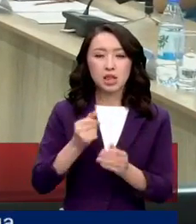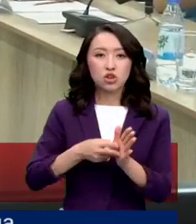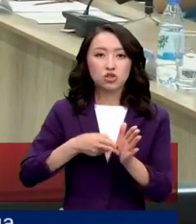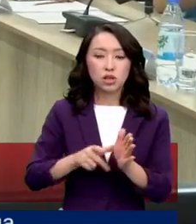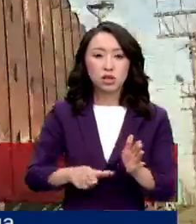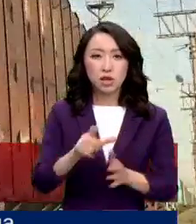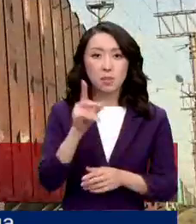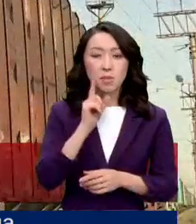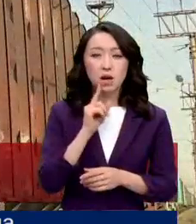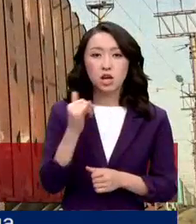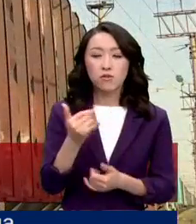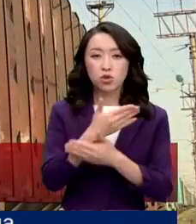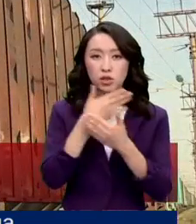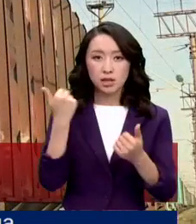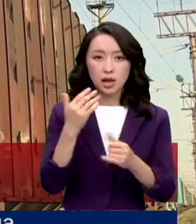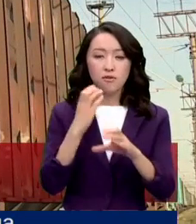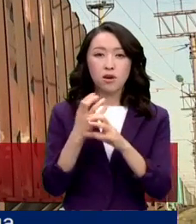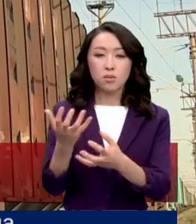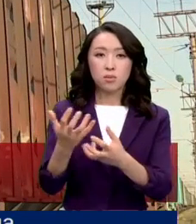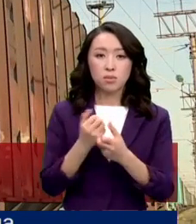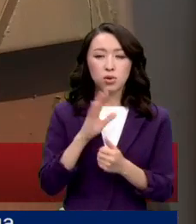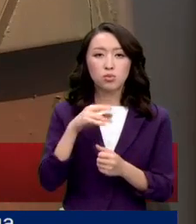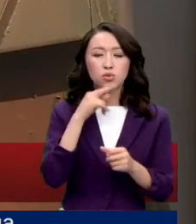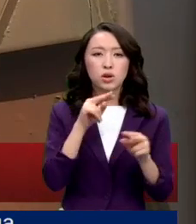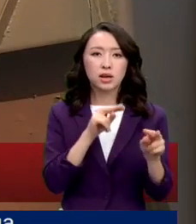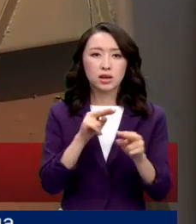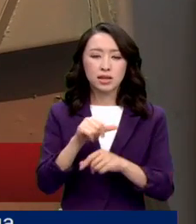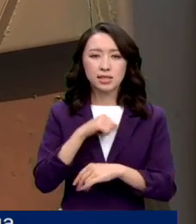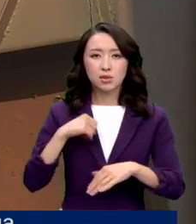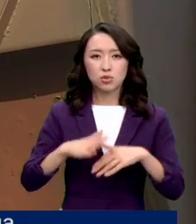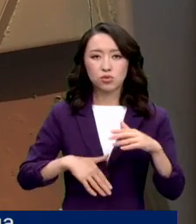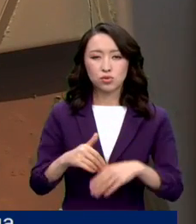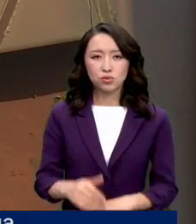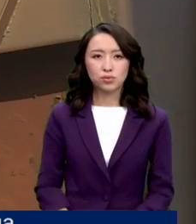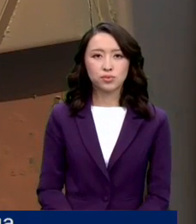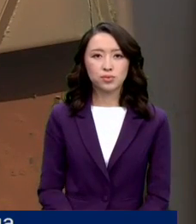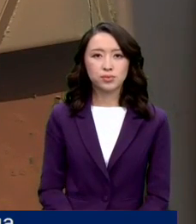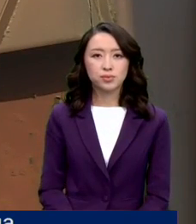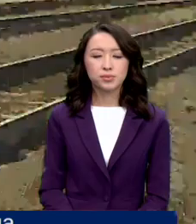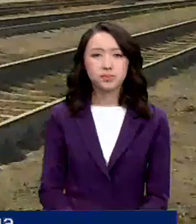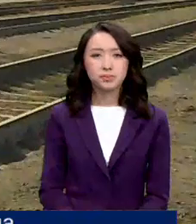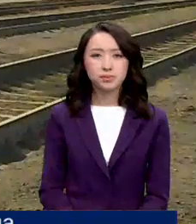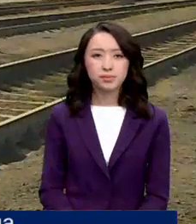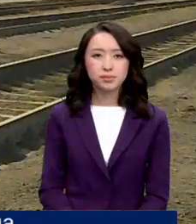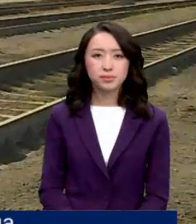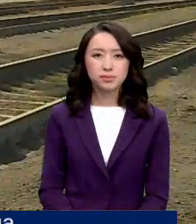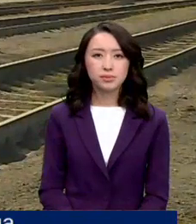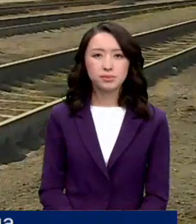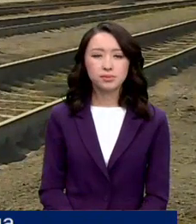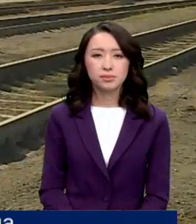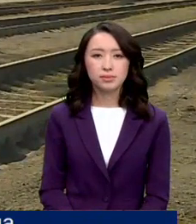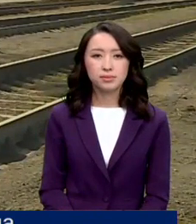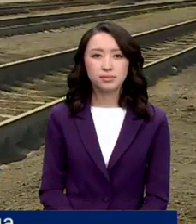его нет, процедура получения вагонов будет контролироваться в ручном режиме. Айжан Утеева, Габиден Жокушев,